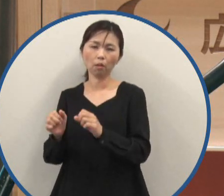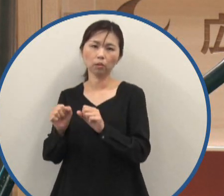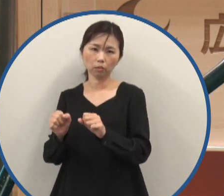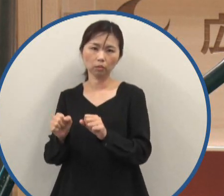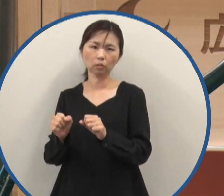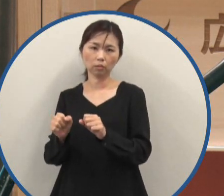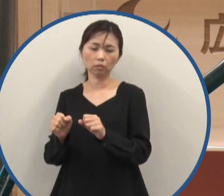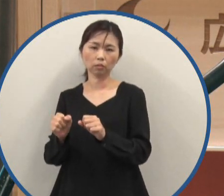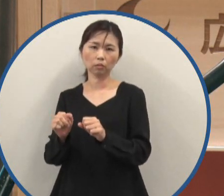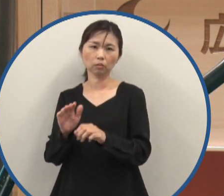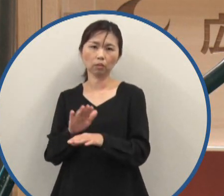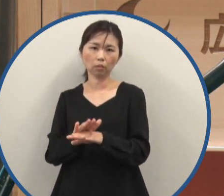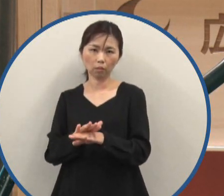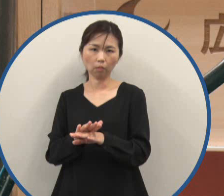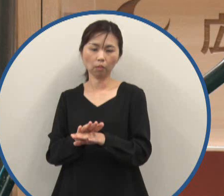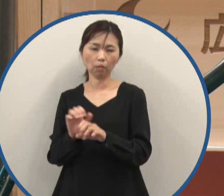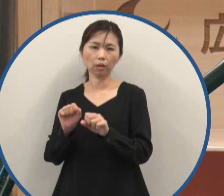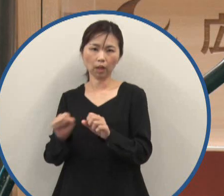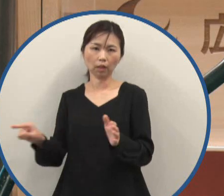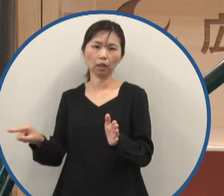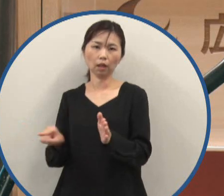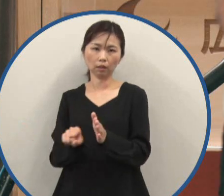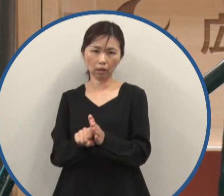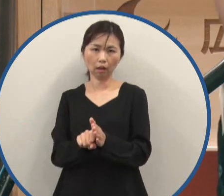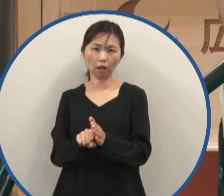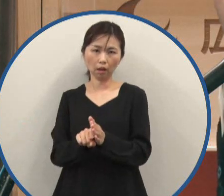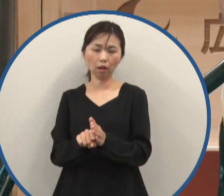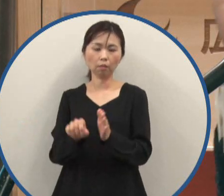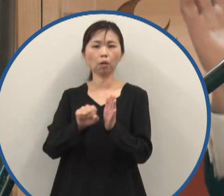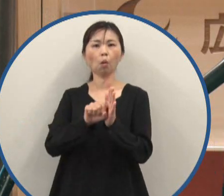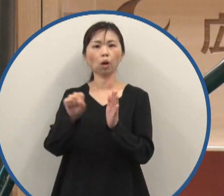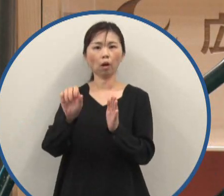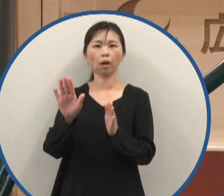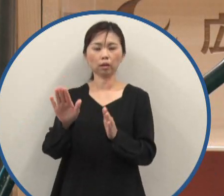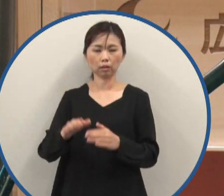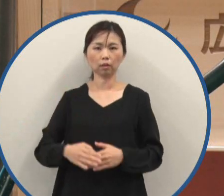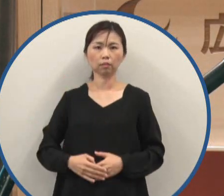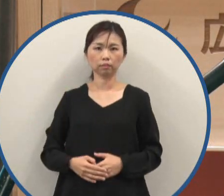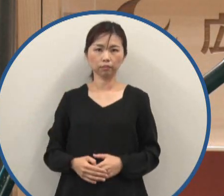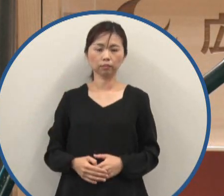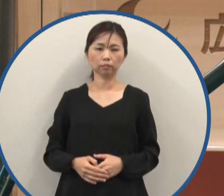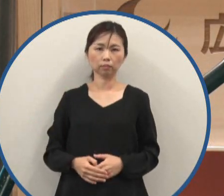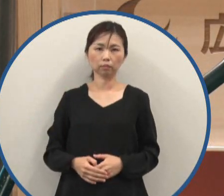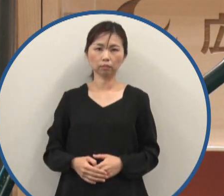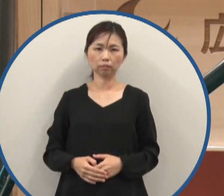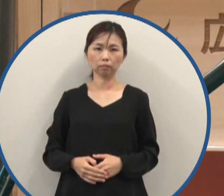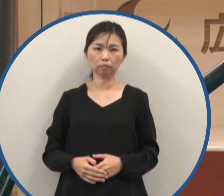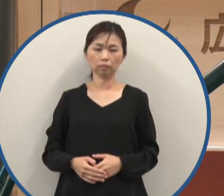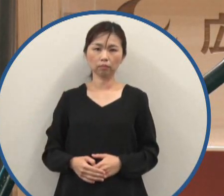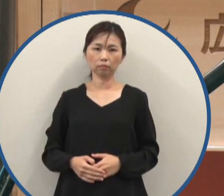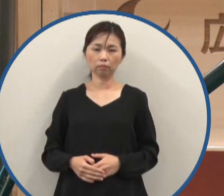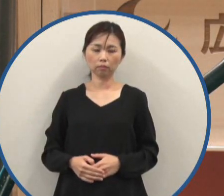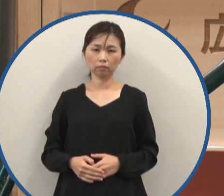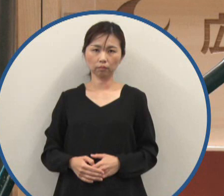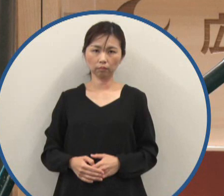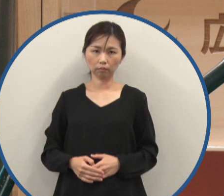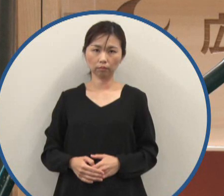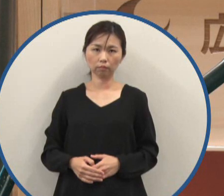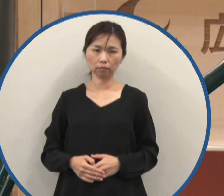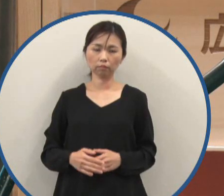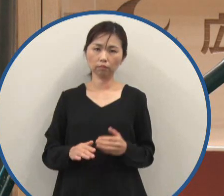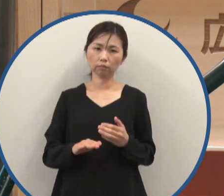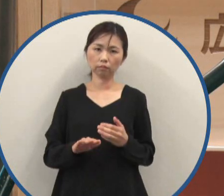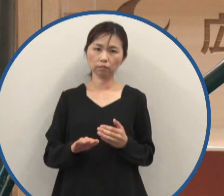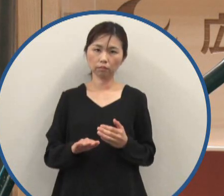まあ、実際それやっていただいてですね、見て効果は出てるわけですね。まあ他方